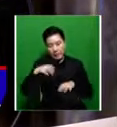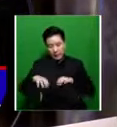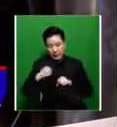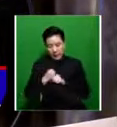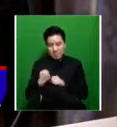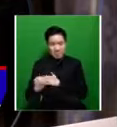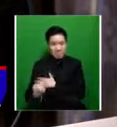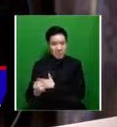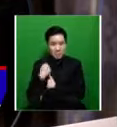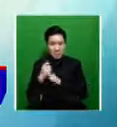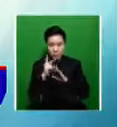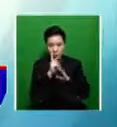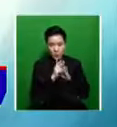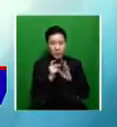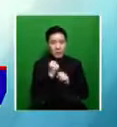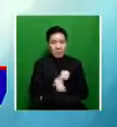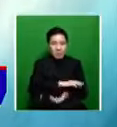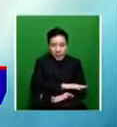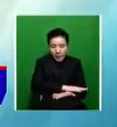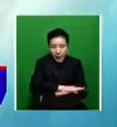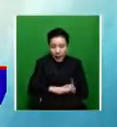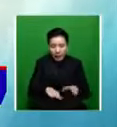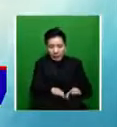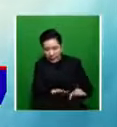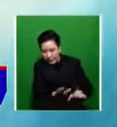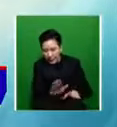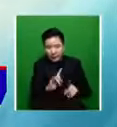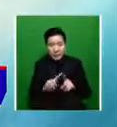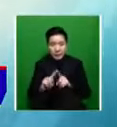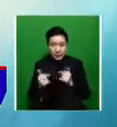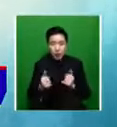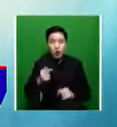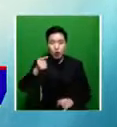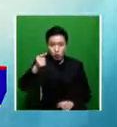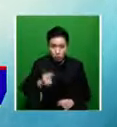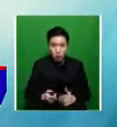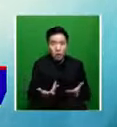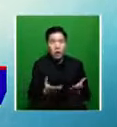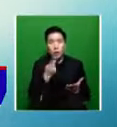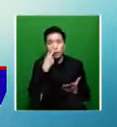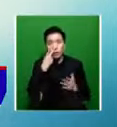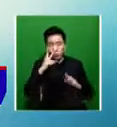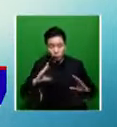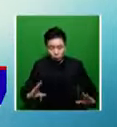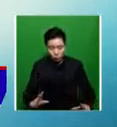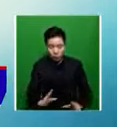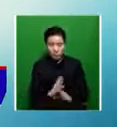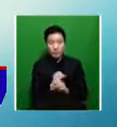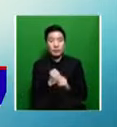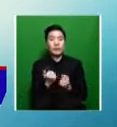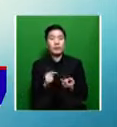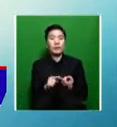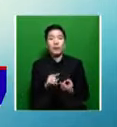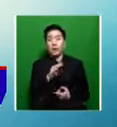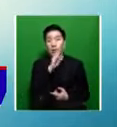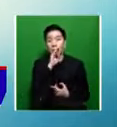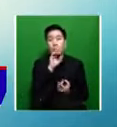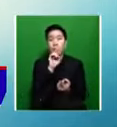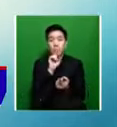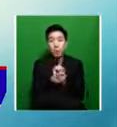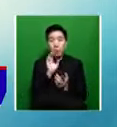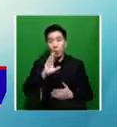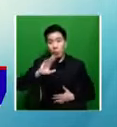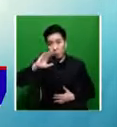มข้นนะครับที่เราเรียกว่า beginning day นะครับทางด้านนี้แต่อย่างไรก็ตามนะครับภาพโดยรวมพวกนี้นะครับหากพบผู้ป่ว